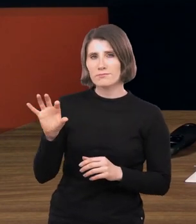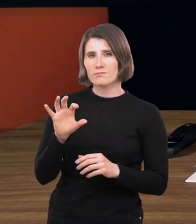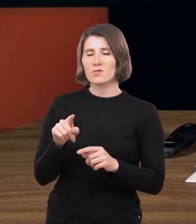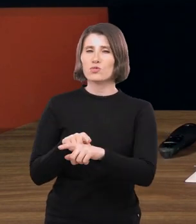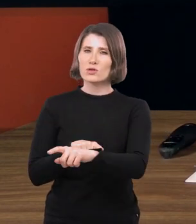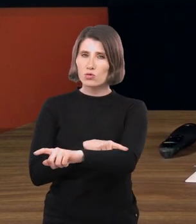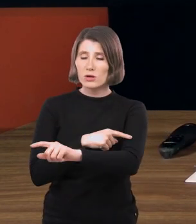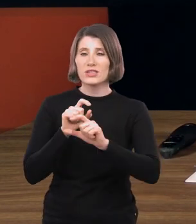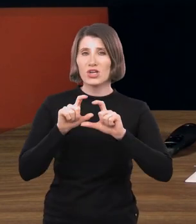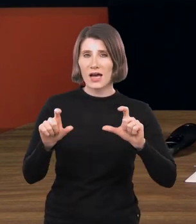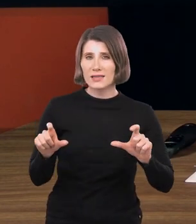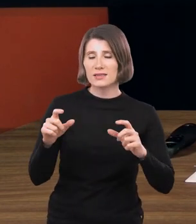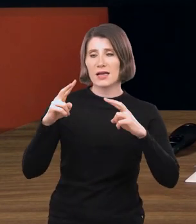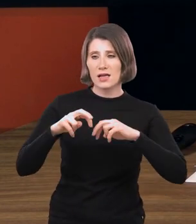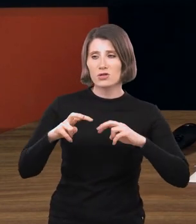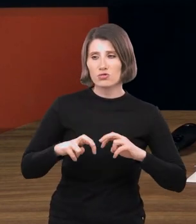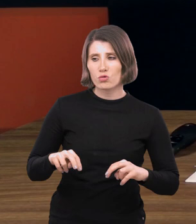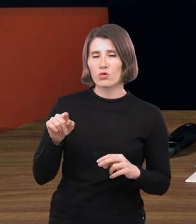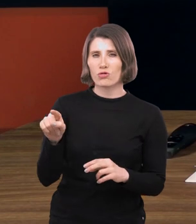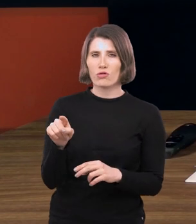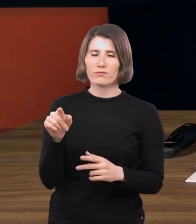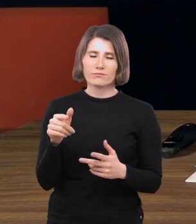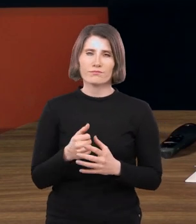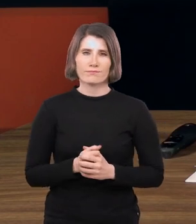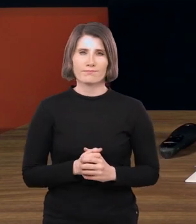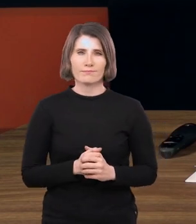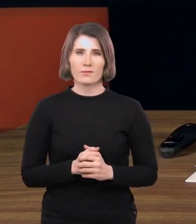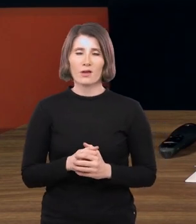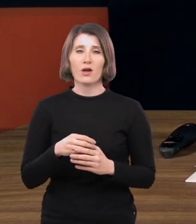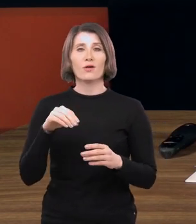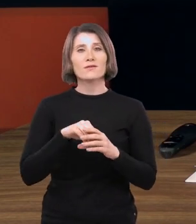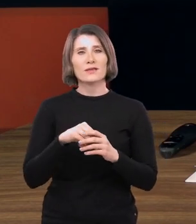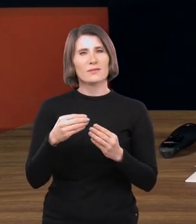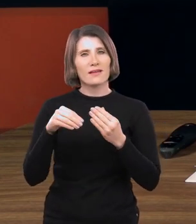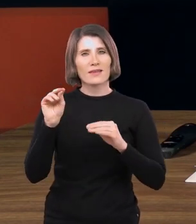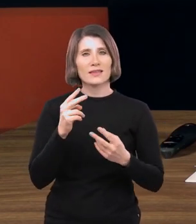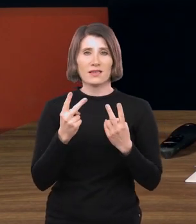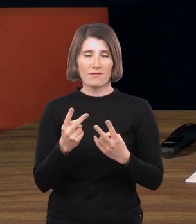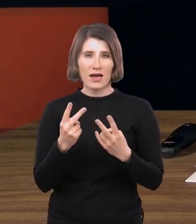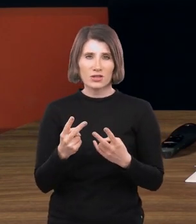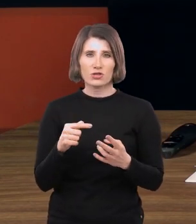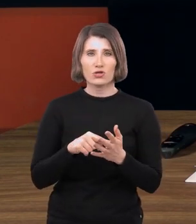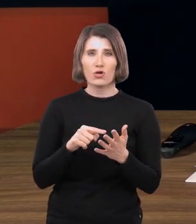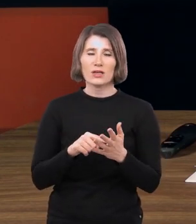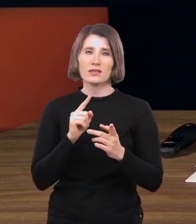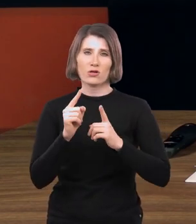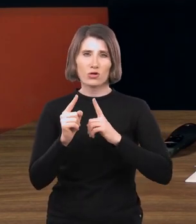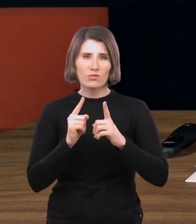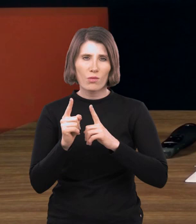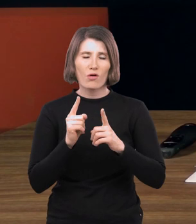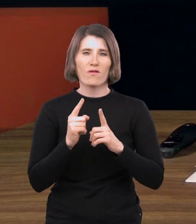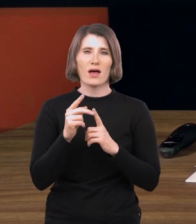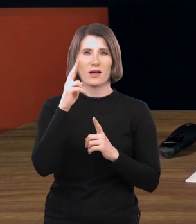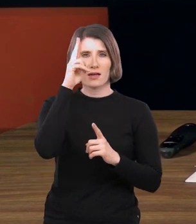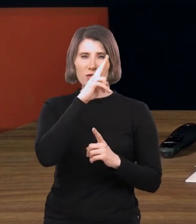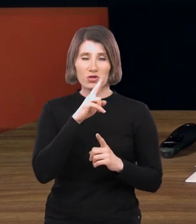długotrwałą, przeprowadzić. Przede wszystkim takim najważniejszym elementem w diagnozie jest wywiad z rodzicami,